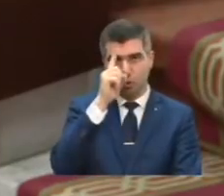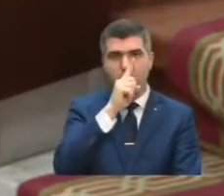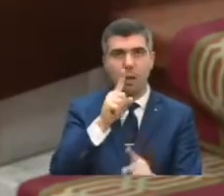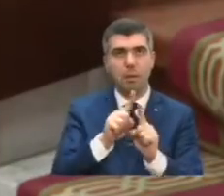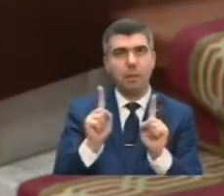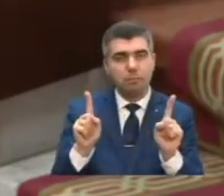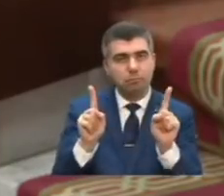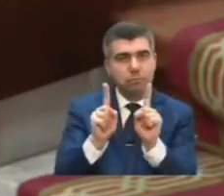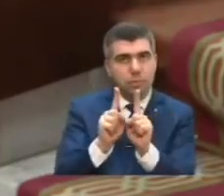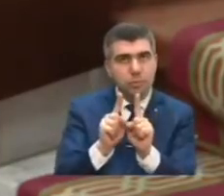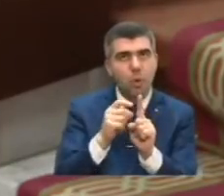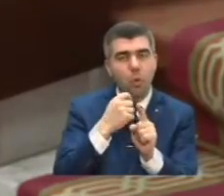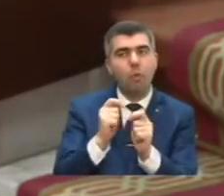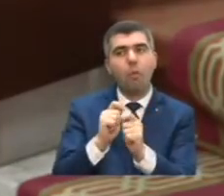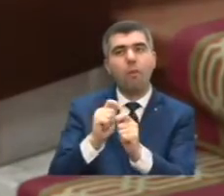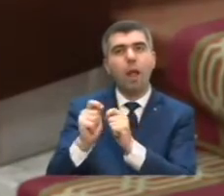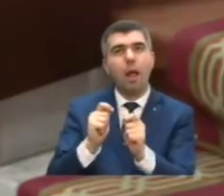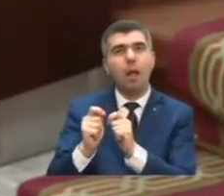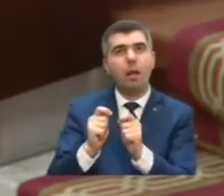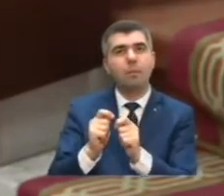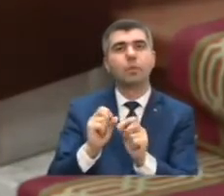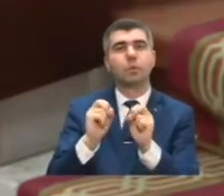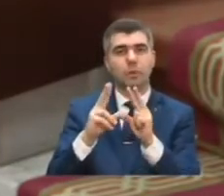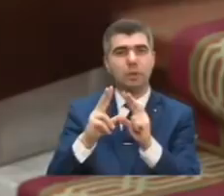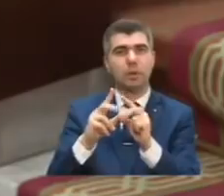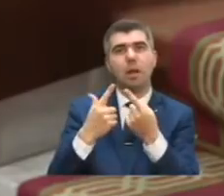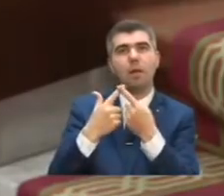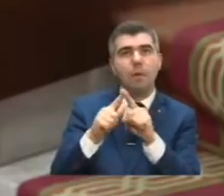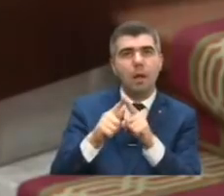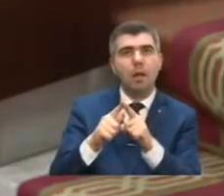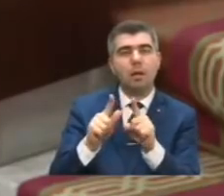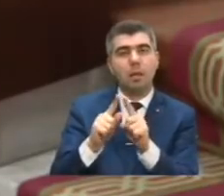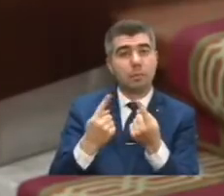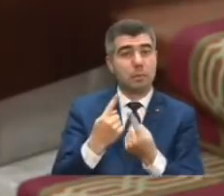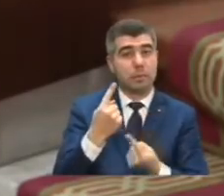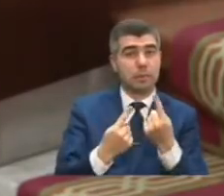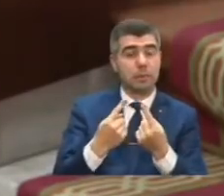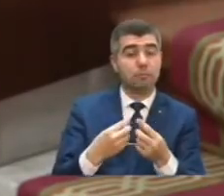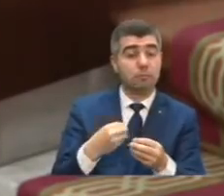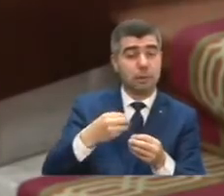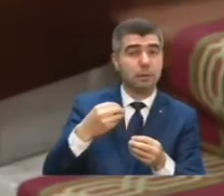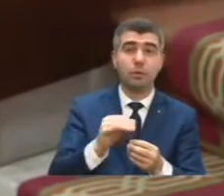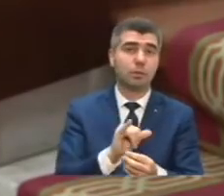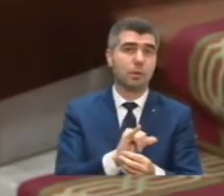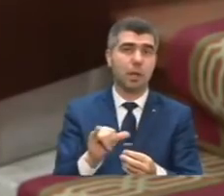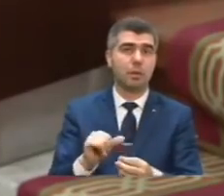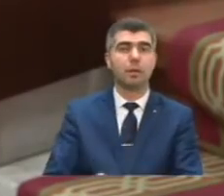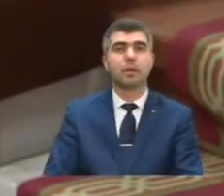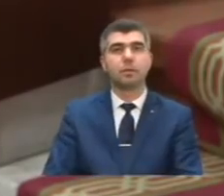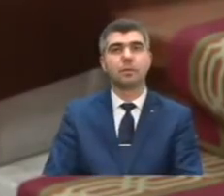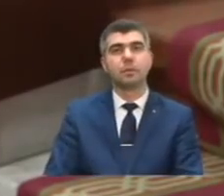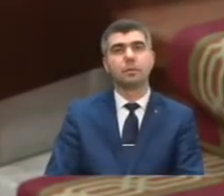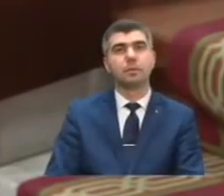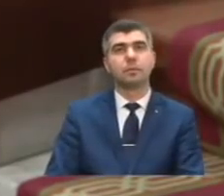القضية ونشوف، لأنه هذا ما يمكنليش نجي ونقول لك غادي نديرها والحال أن القضية فيها واحد العدد ديال الأمور.